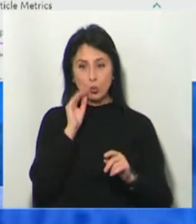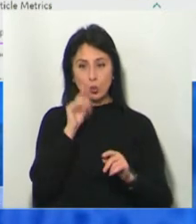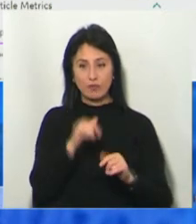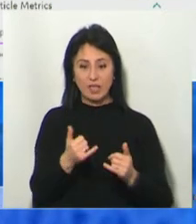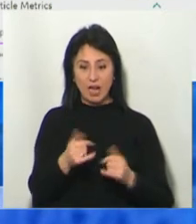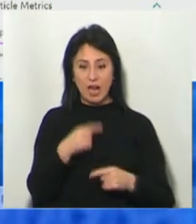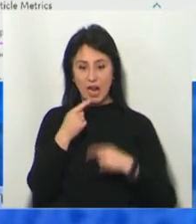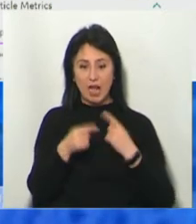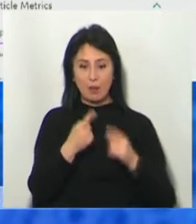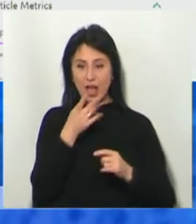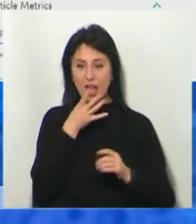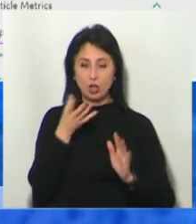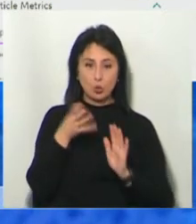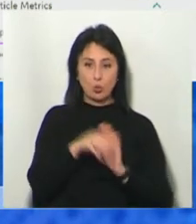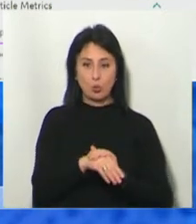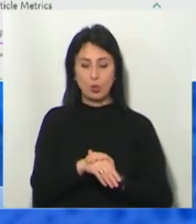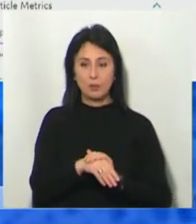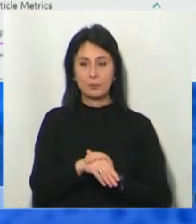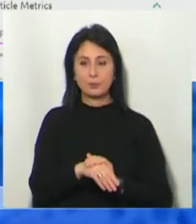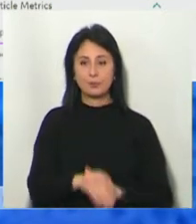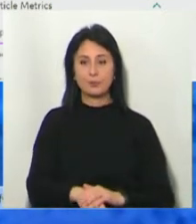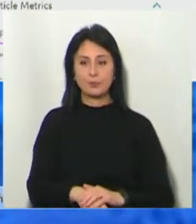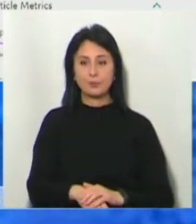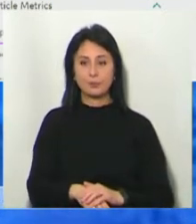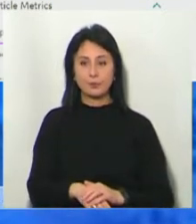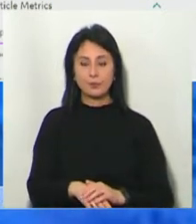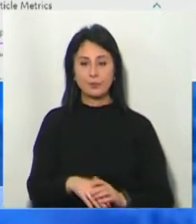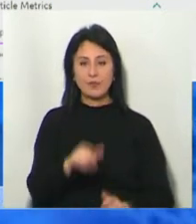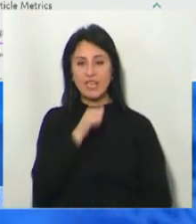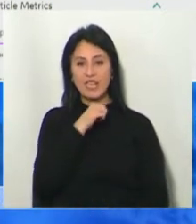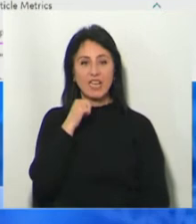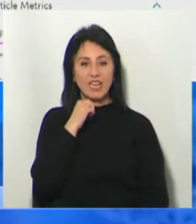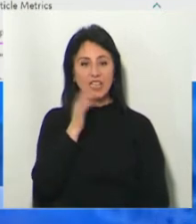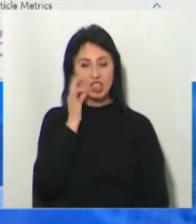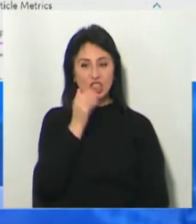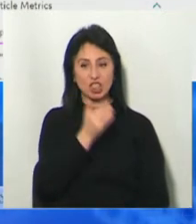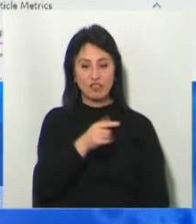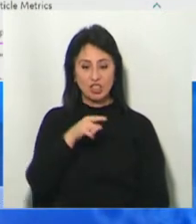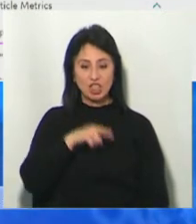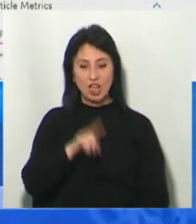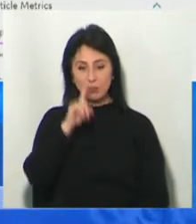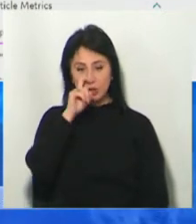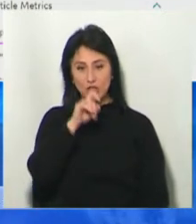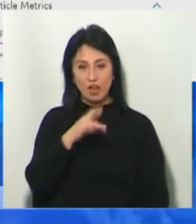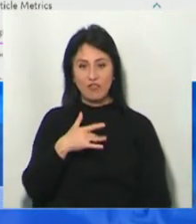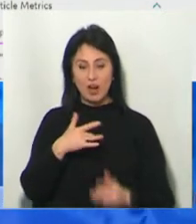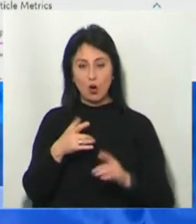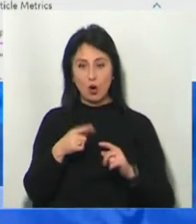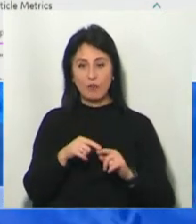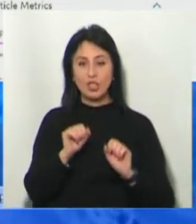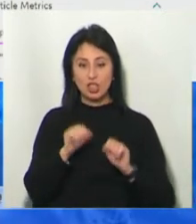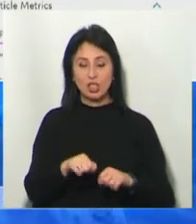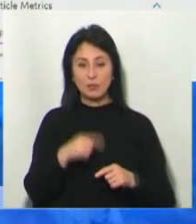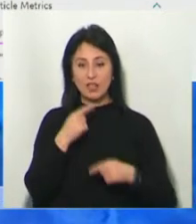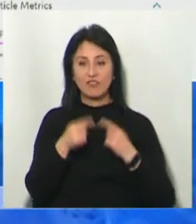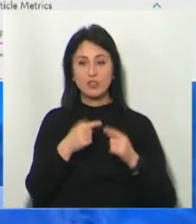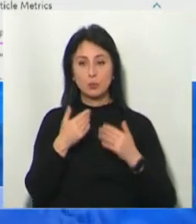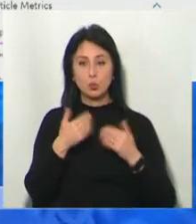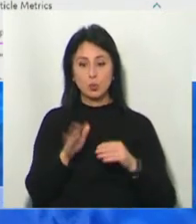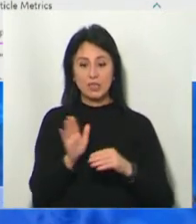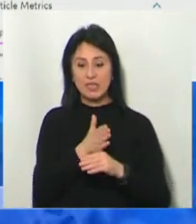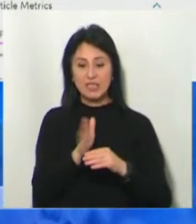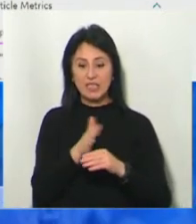როდესაც აქ ლაპარაკია ერთდროულად ხილის შაქრისა და შარდმჟავას როლის გააზრებაზე, არამედ შეიძლება ვისაუბროთ